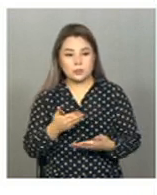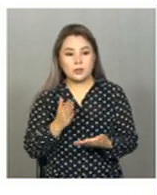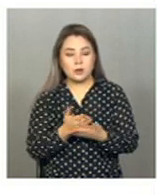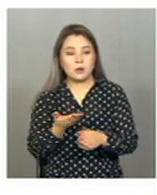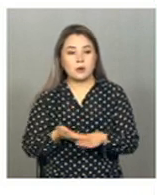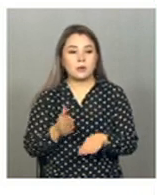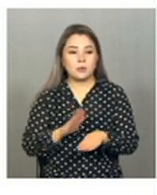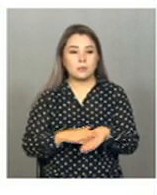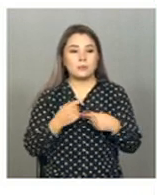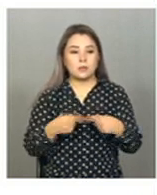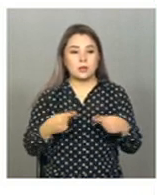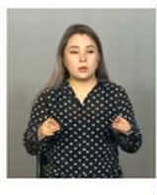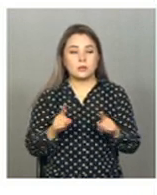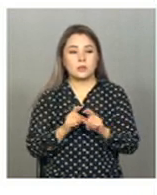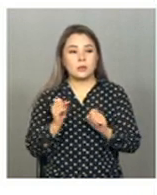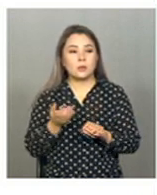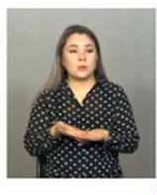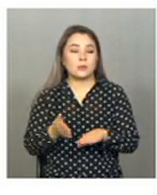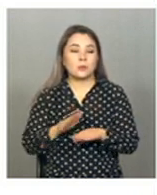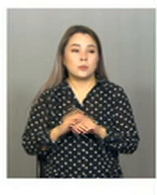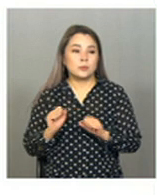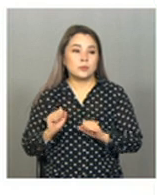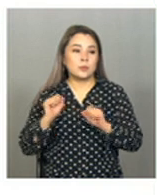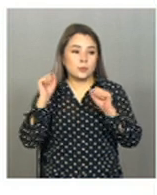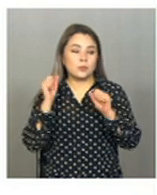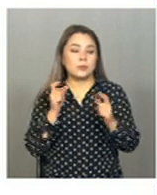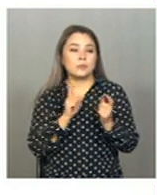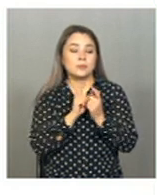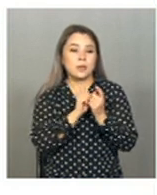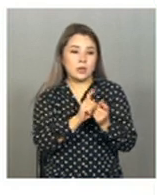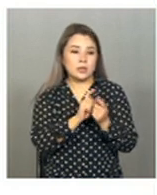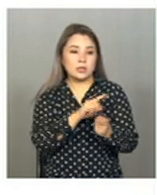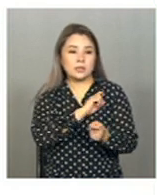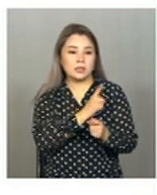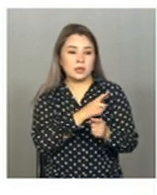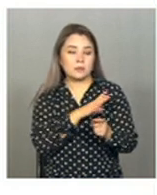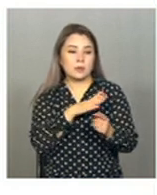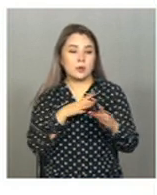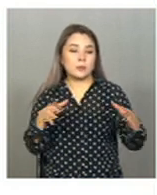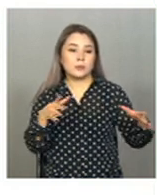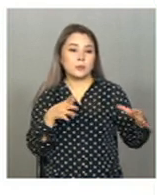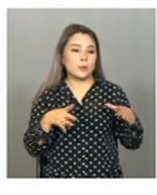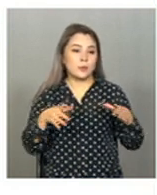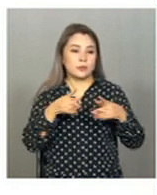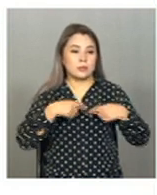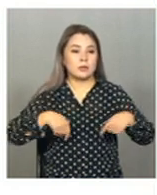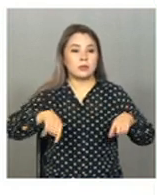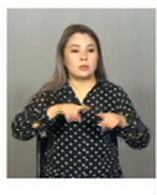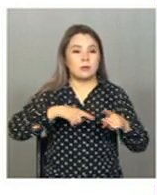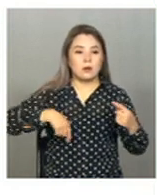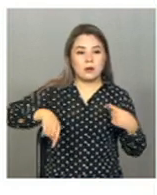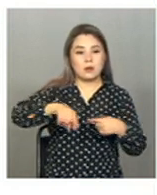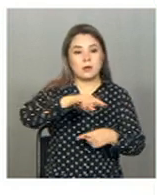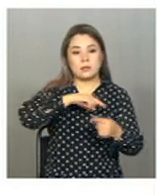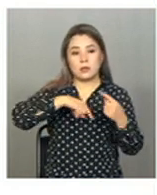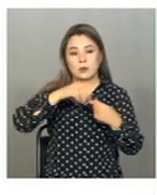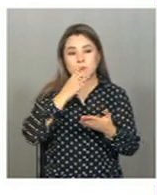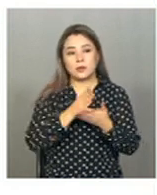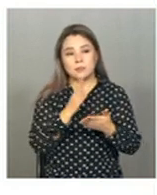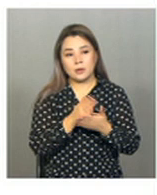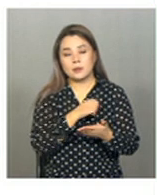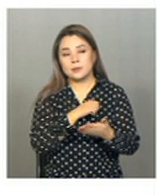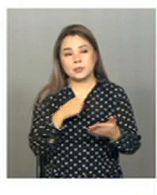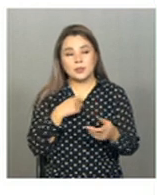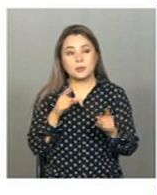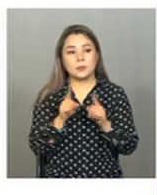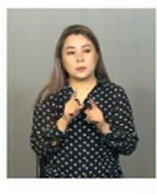көтеру, белдесіп күш сынасу, дөңгелектің ішкі жағына керіліп тұрып айналу, қойны қонышынан қаз қағым